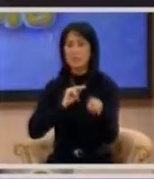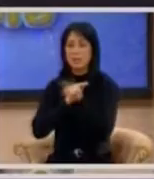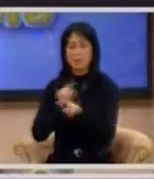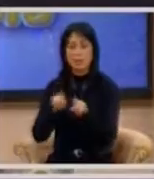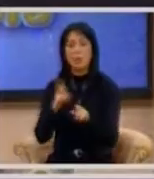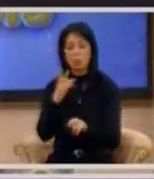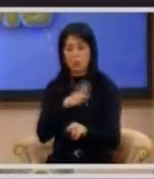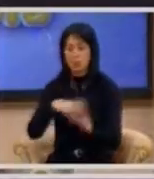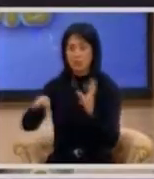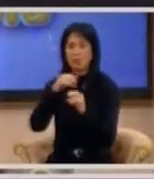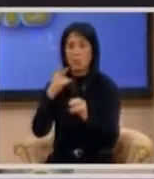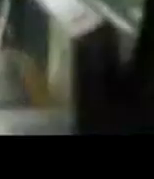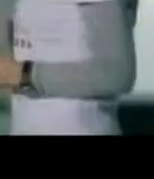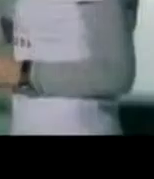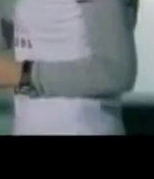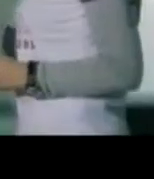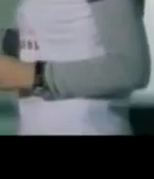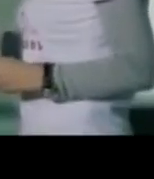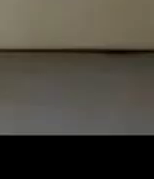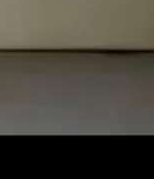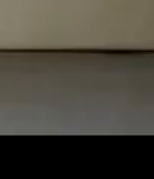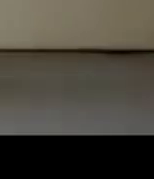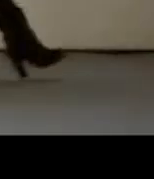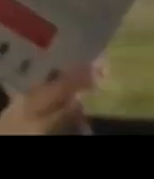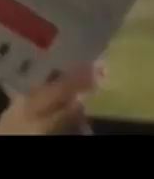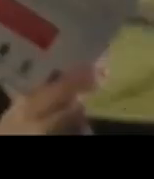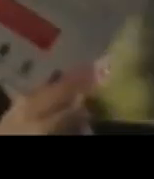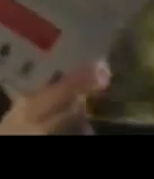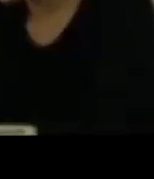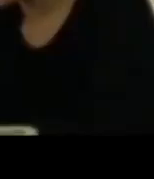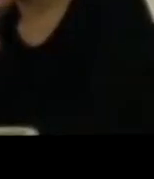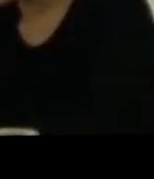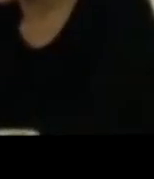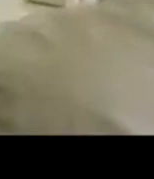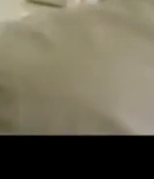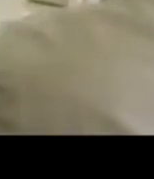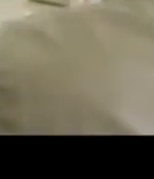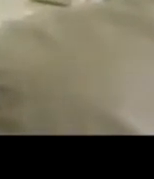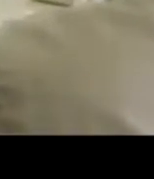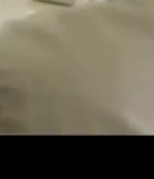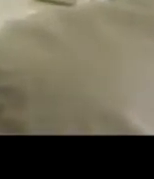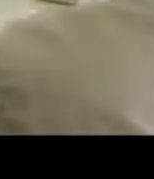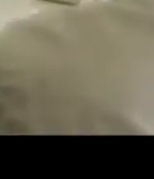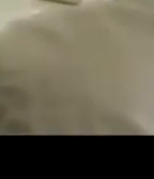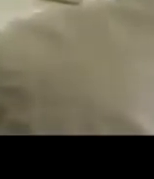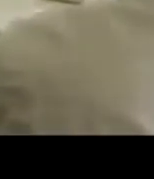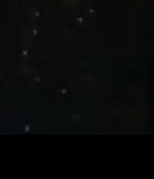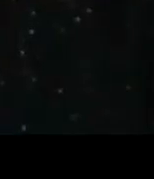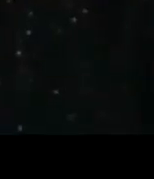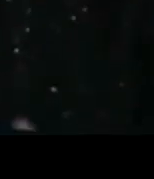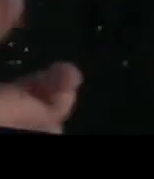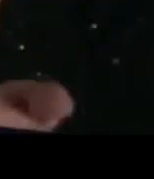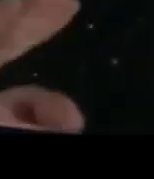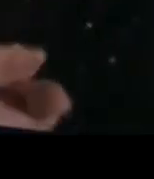და კარგია, რომ პიონერები ვართ ამ საკითხში და ეს დასაწყისი არის აი ამ თემის, ესე რომ ვთქვა, ეს უფრო მეტად უნდა გაღრმავდეს,